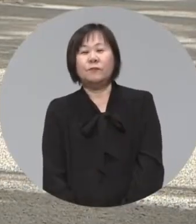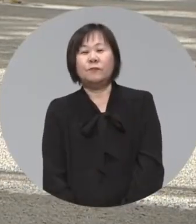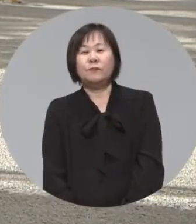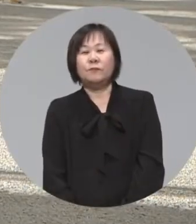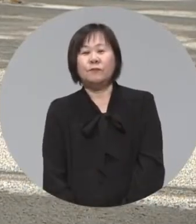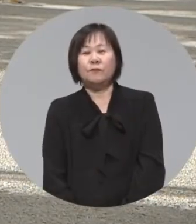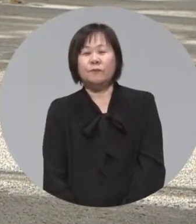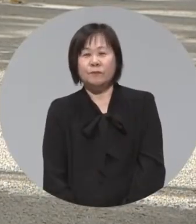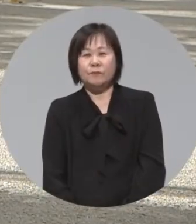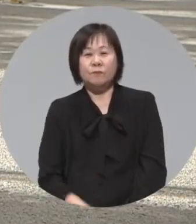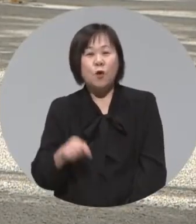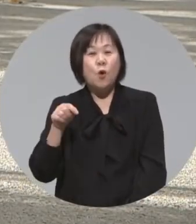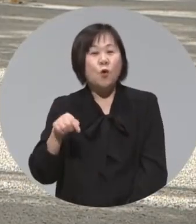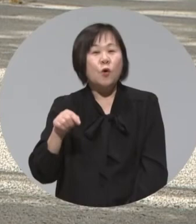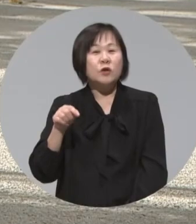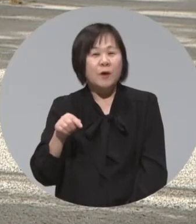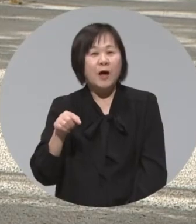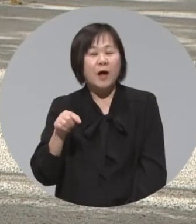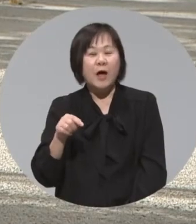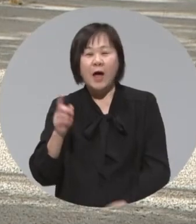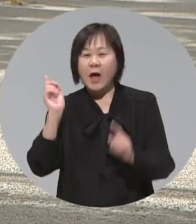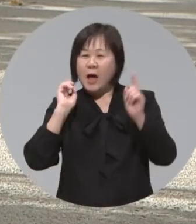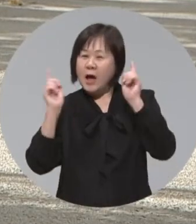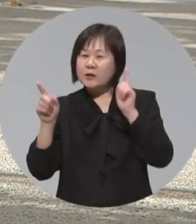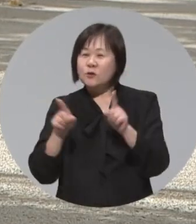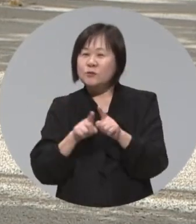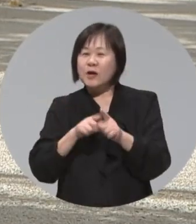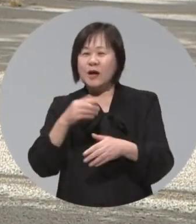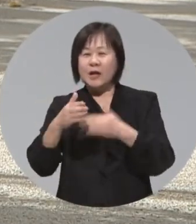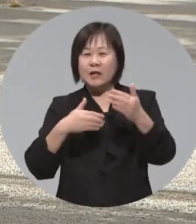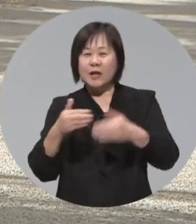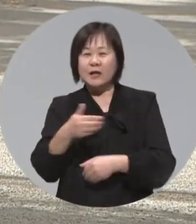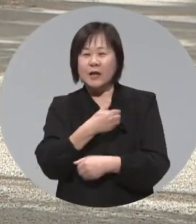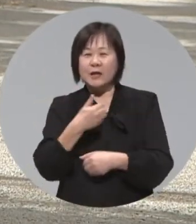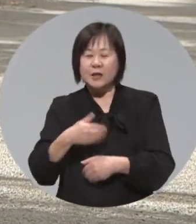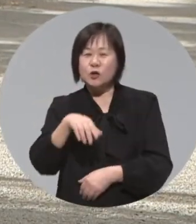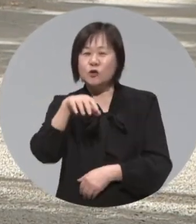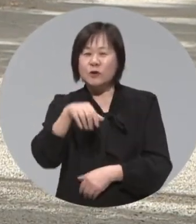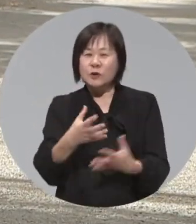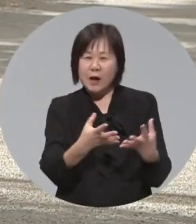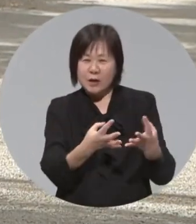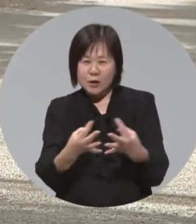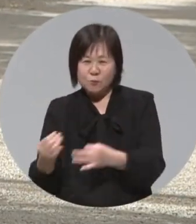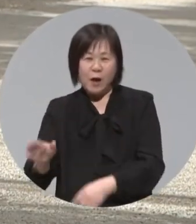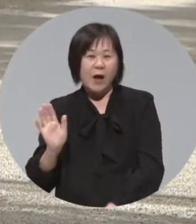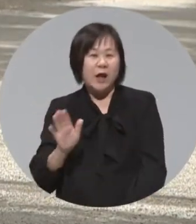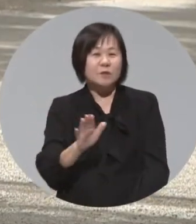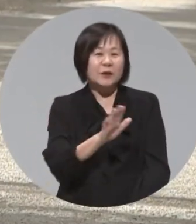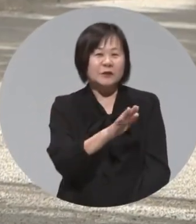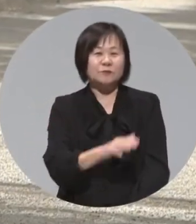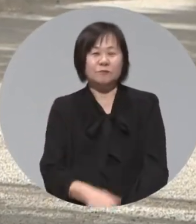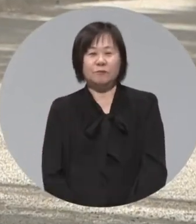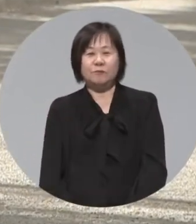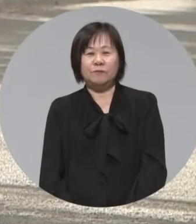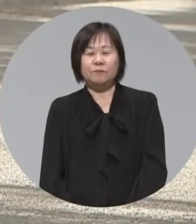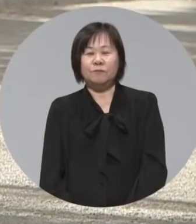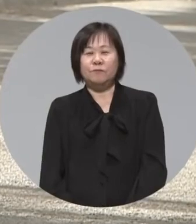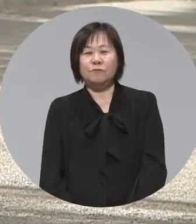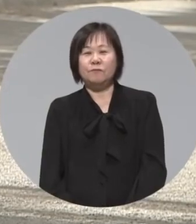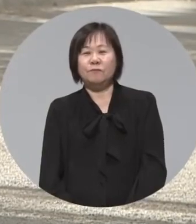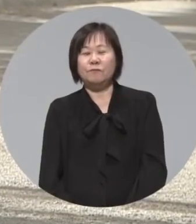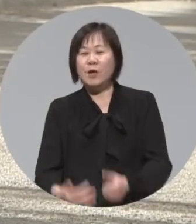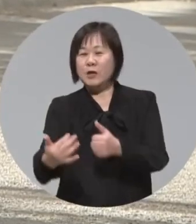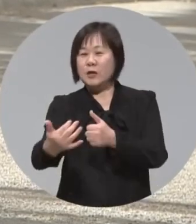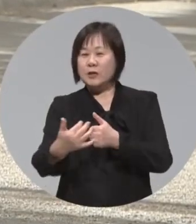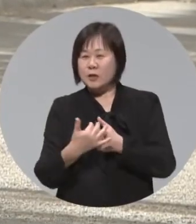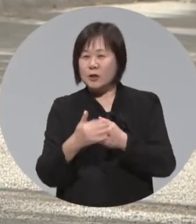児童文化センターには遊びながら体験できる施設がいっぱいあります。番組の中で人気